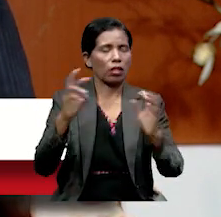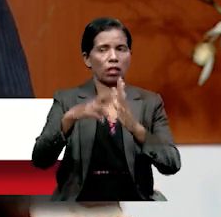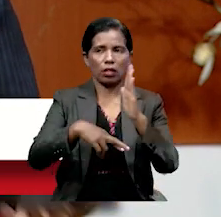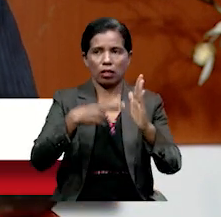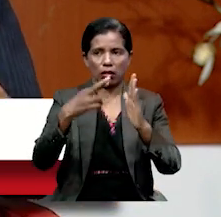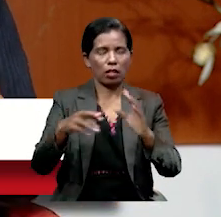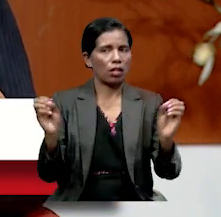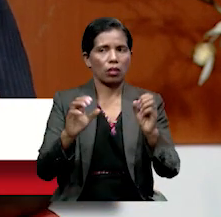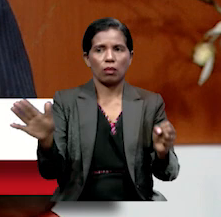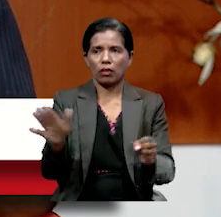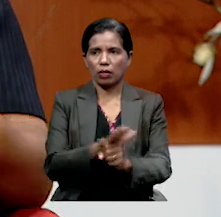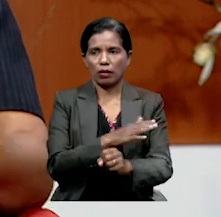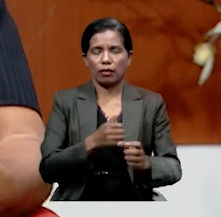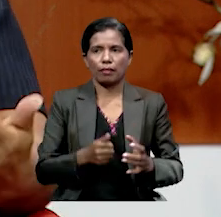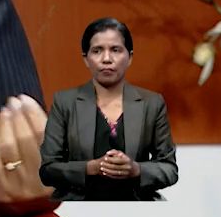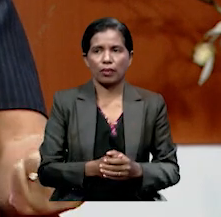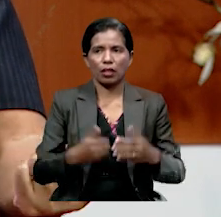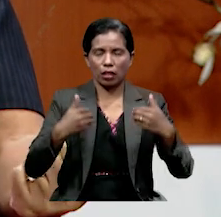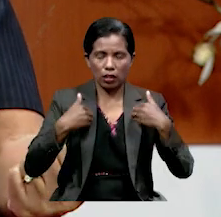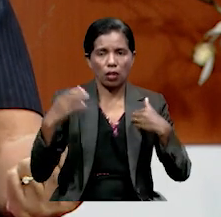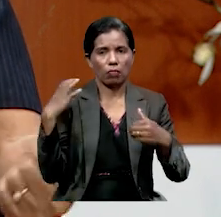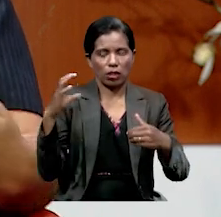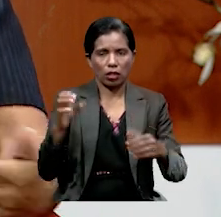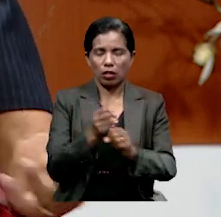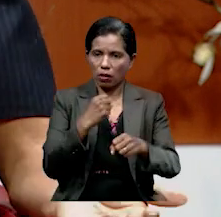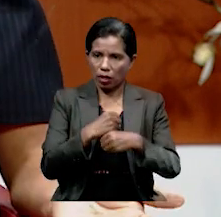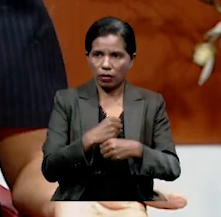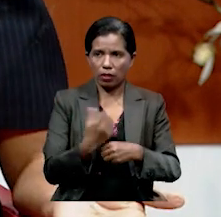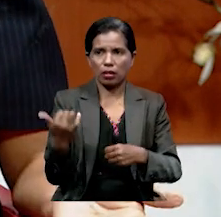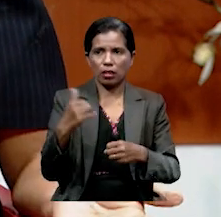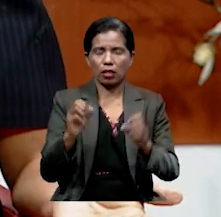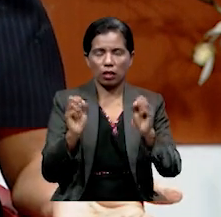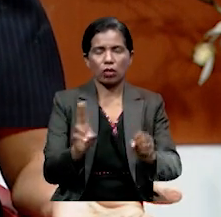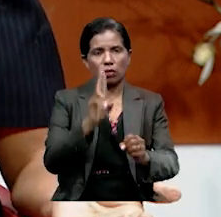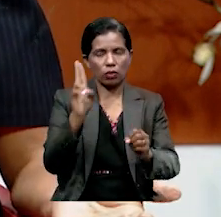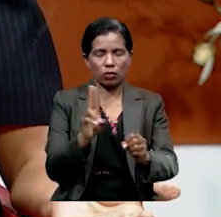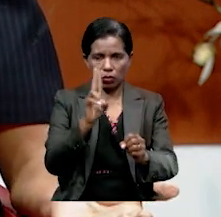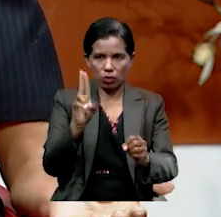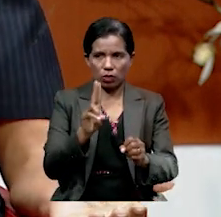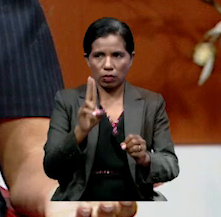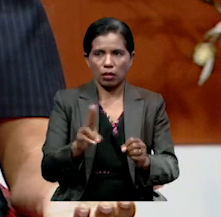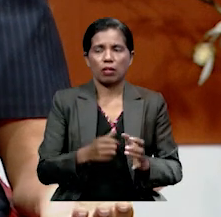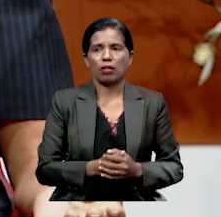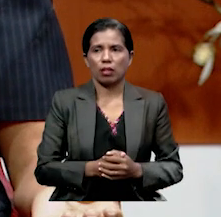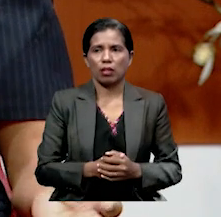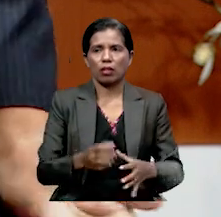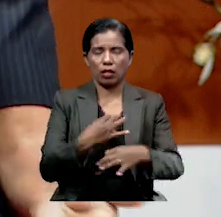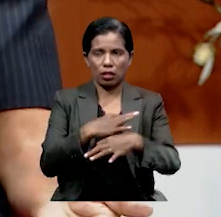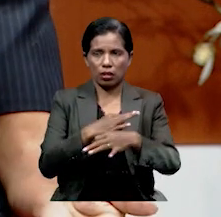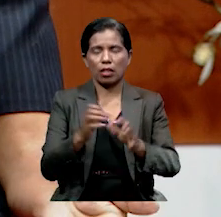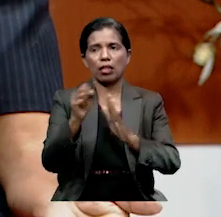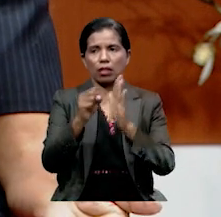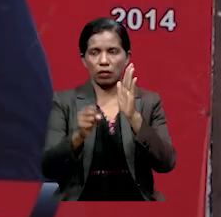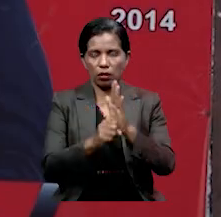la completu, portanto, congresista sira, ia kompetensia atu halu ne. I sira ten ka aproveite ne para ba hadiah estatuto tamba